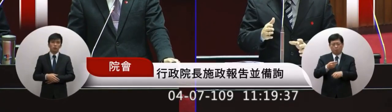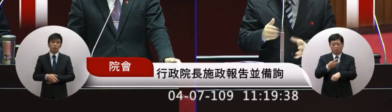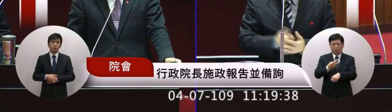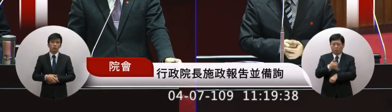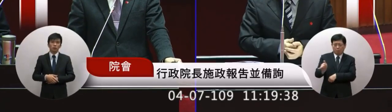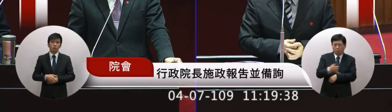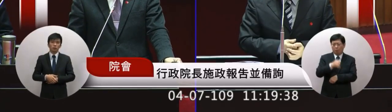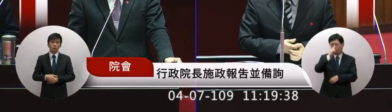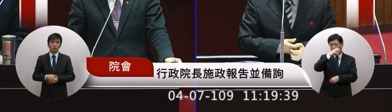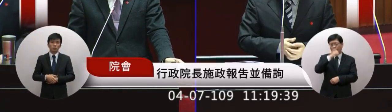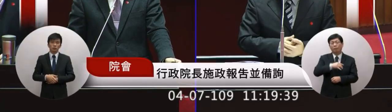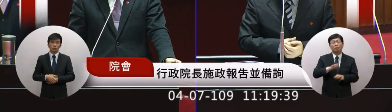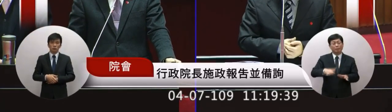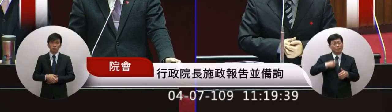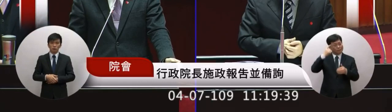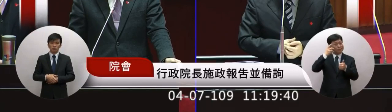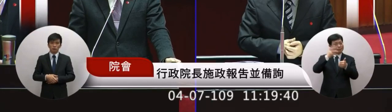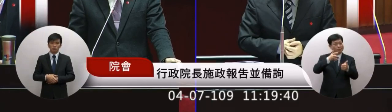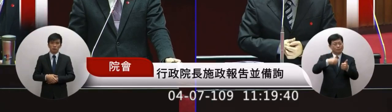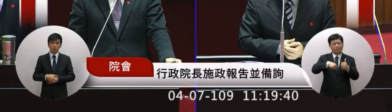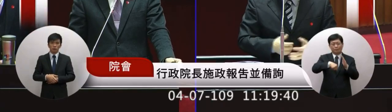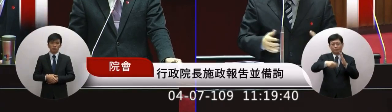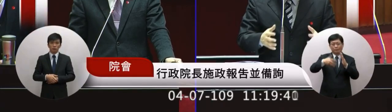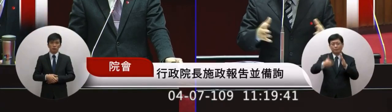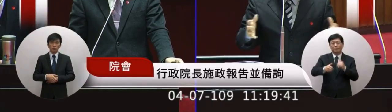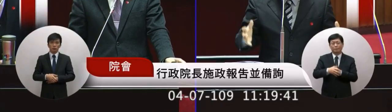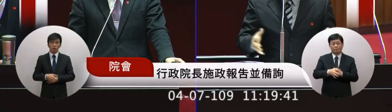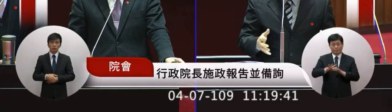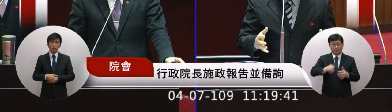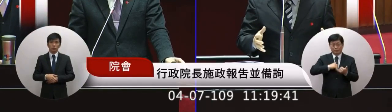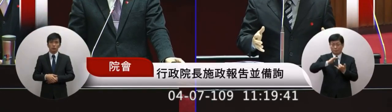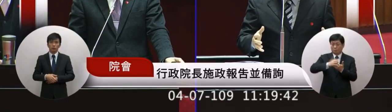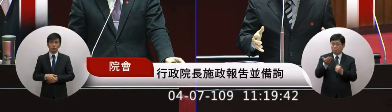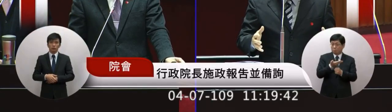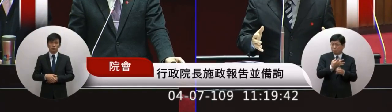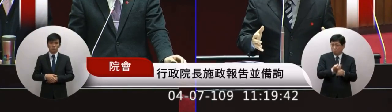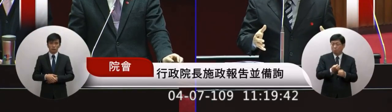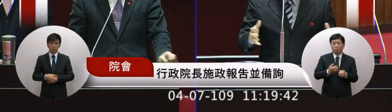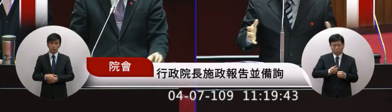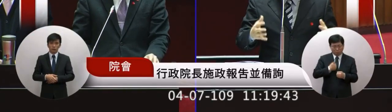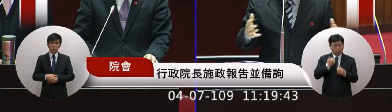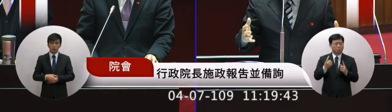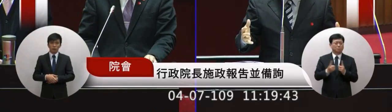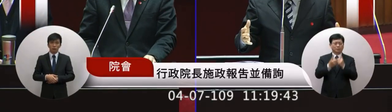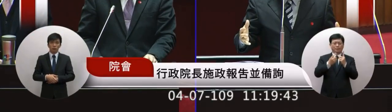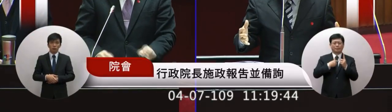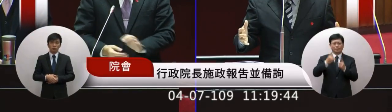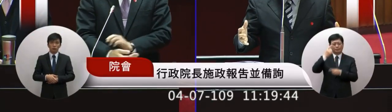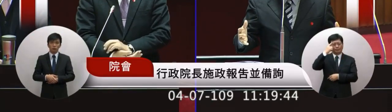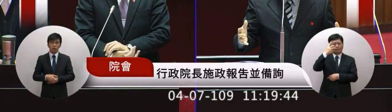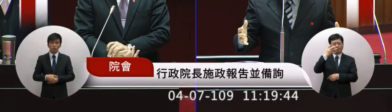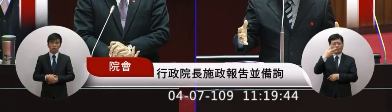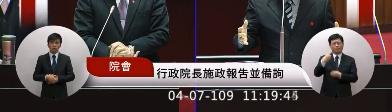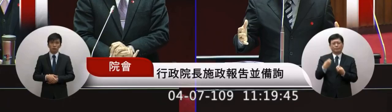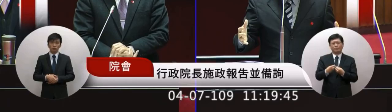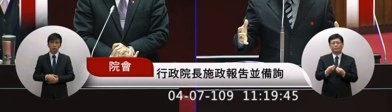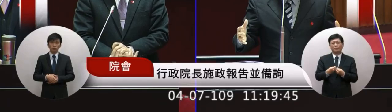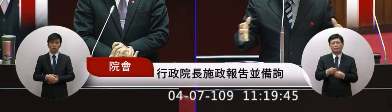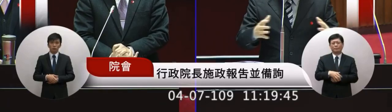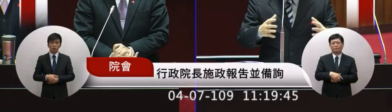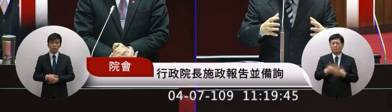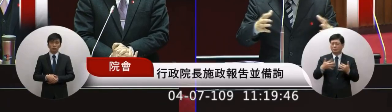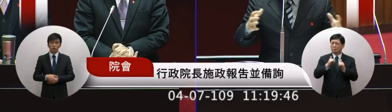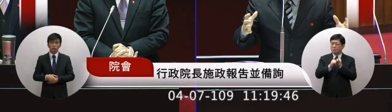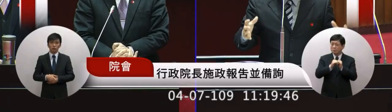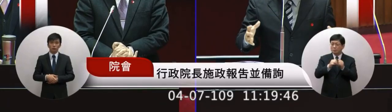请教一下院长了，哈。因为这一次的清明假期的时候，确实也产生了很多的